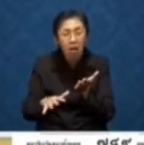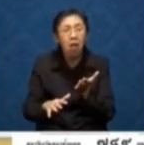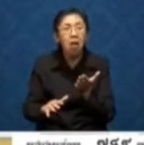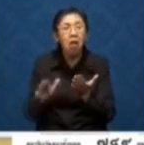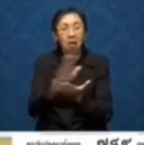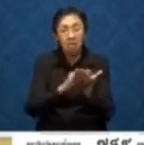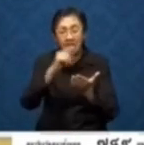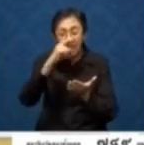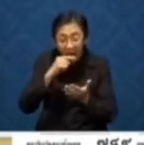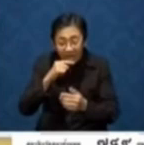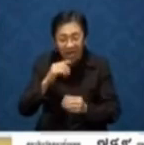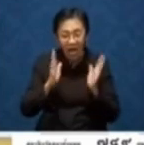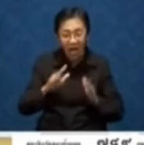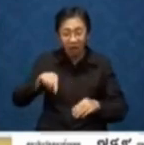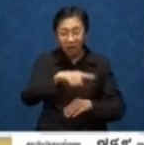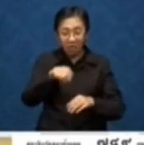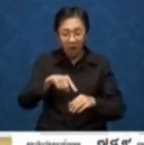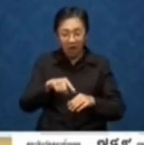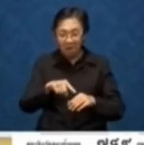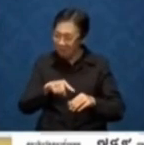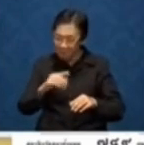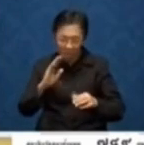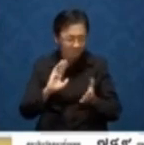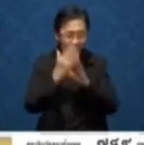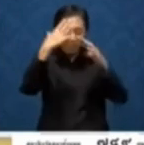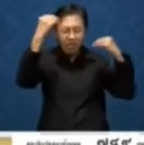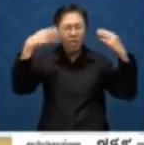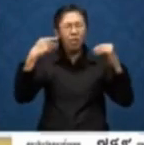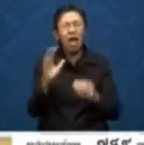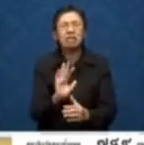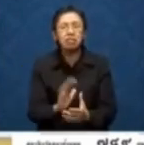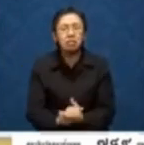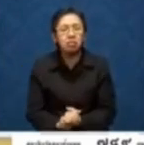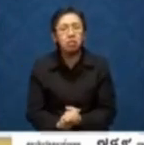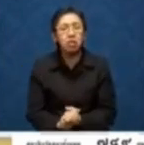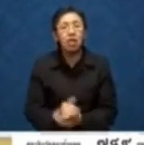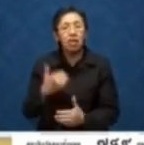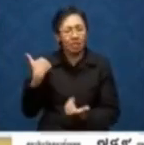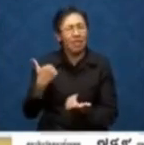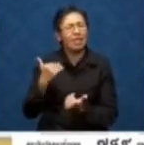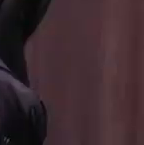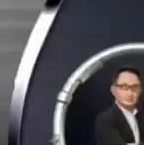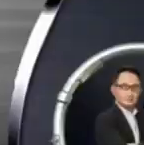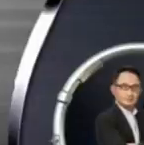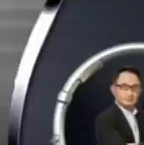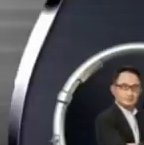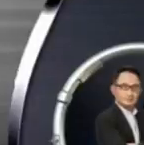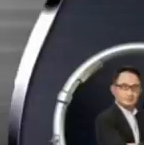นเป็นเทวดาเหมือนที่ท่านขอไปที่เอ่ยนามครับท่านชาดาได้อภิปรายไว้เมื่อสักครู่นี้